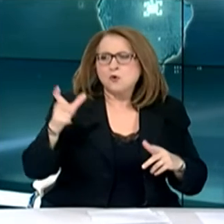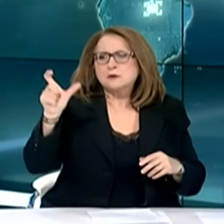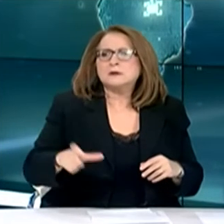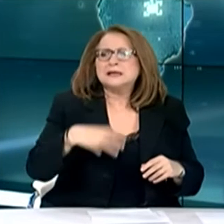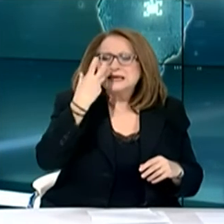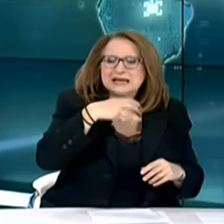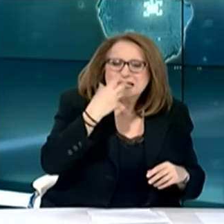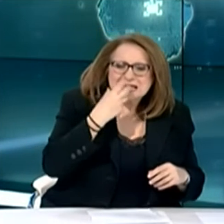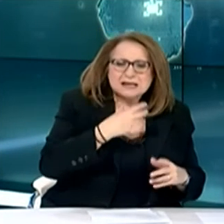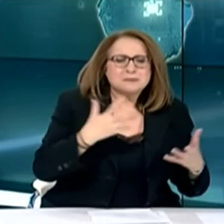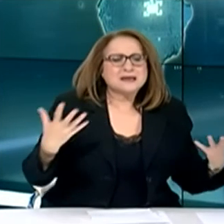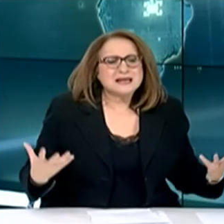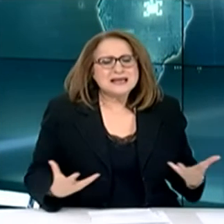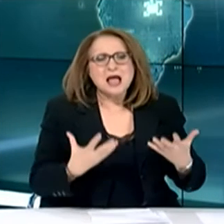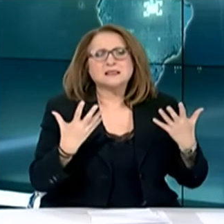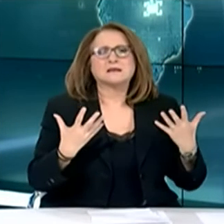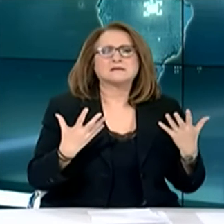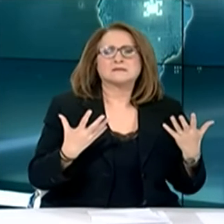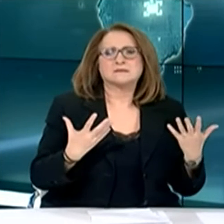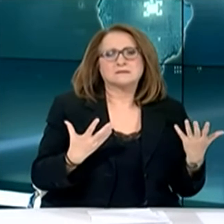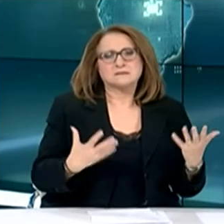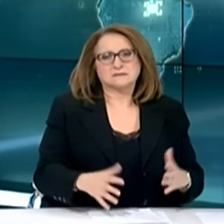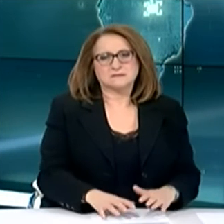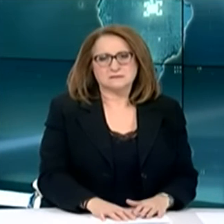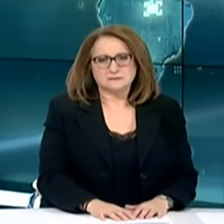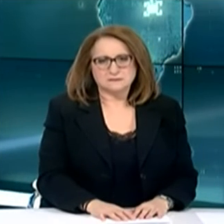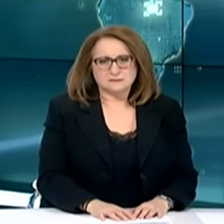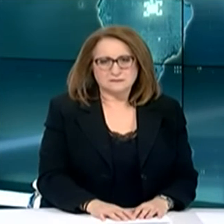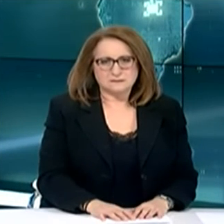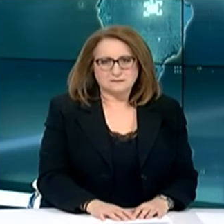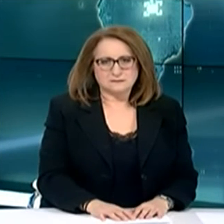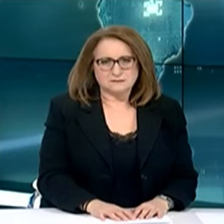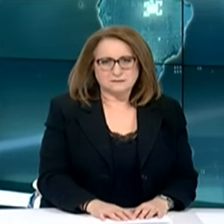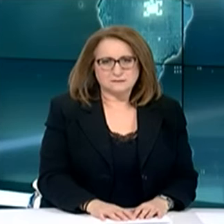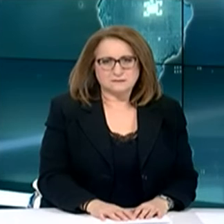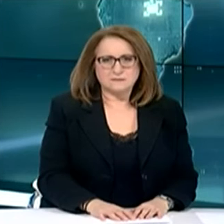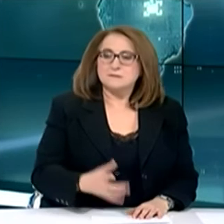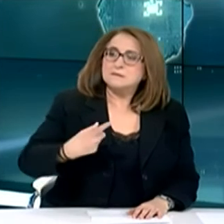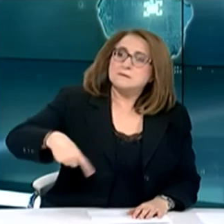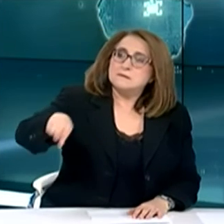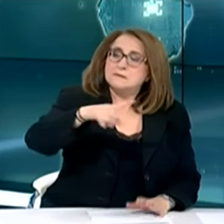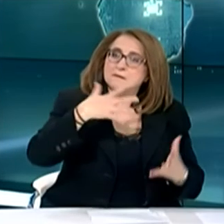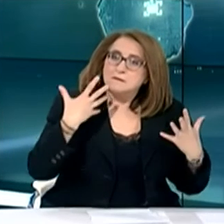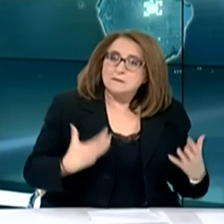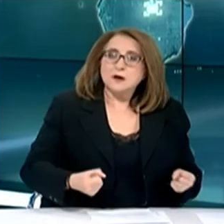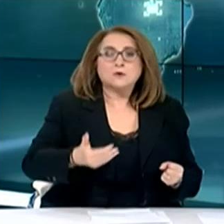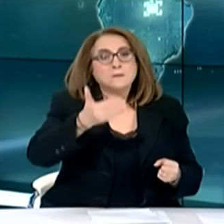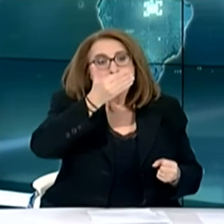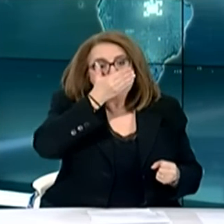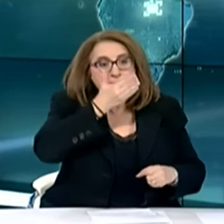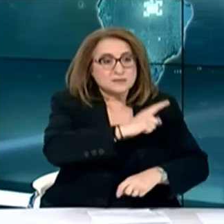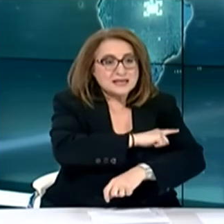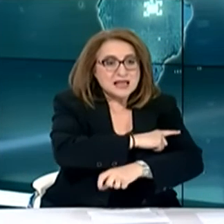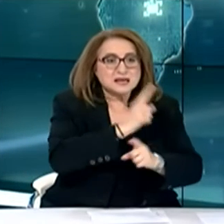Και γρήπη μπορεί να είναι. Έχουν τις μάσκες τις κινητικές, είναι εξοπλισμένοι με όλα όσα πρέπει για την δική τους